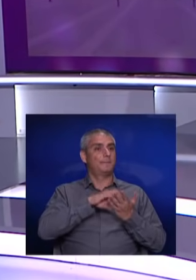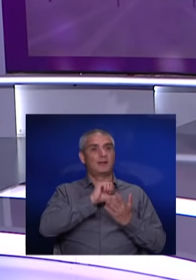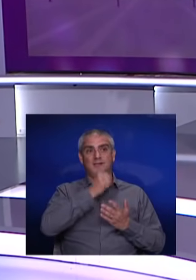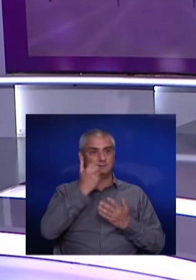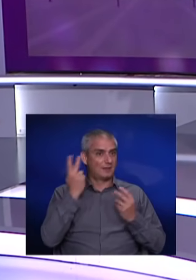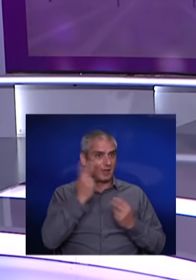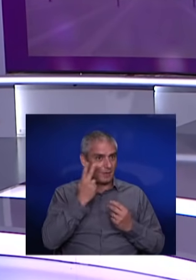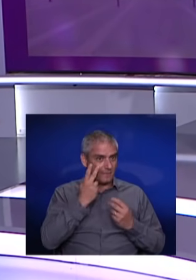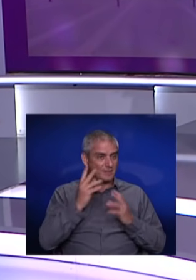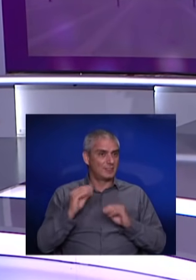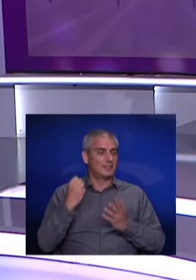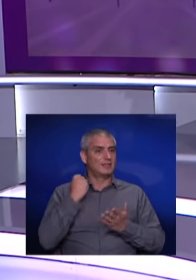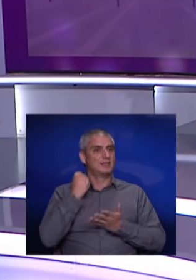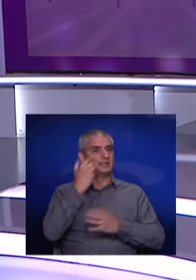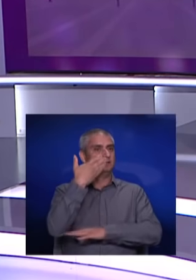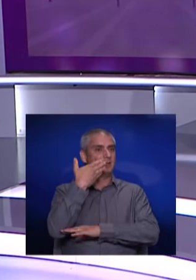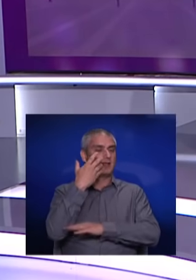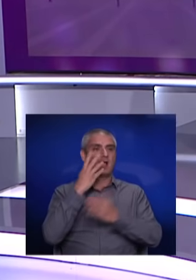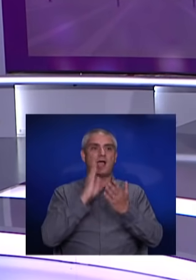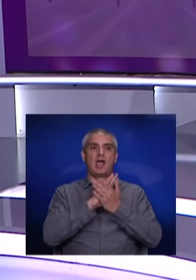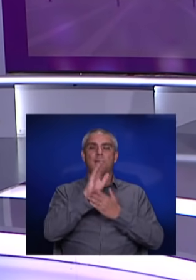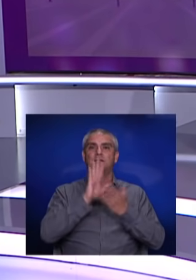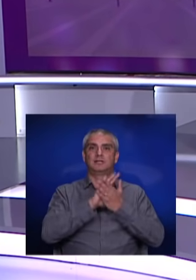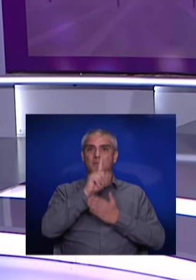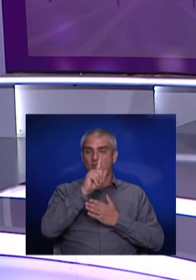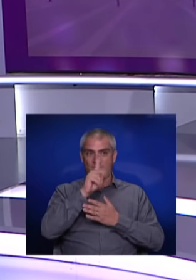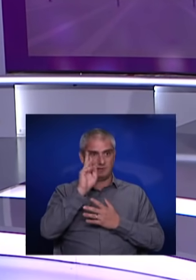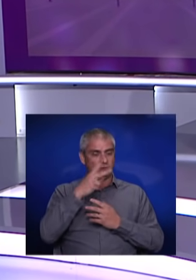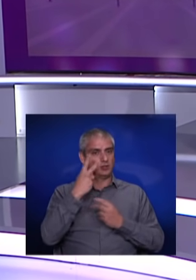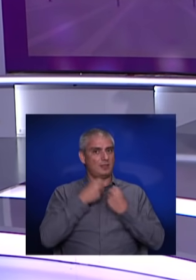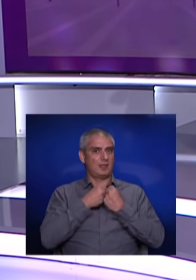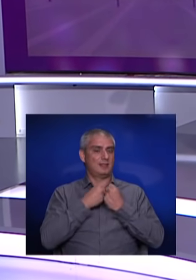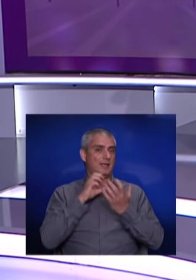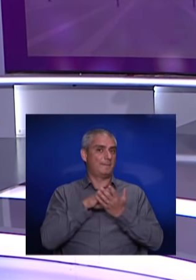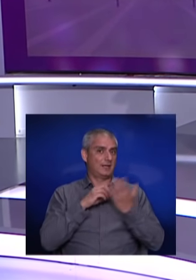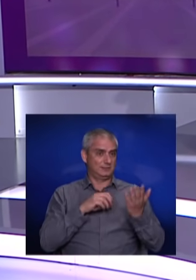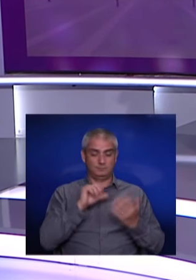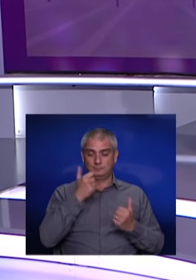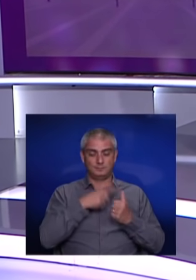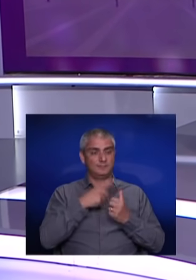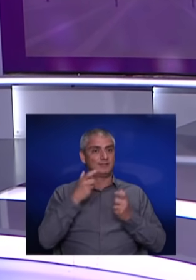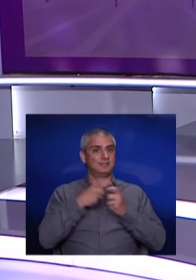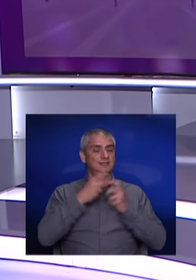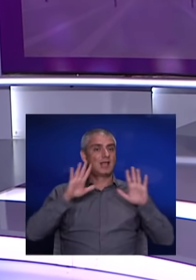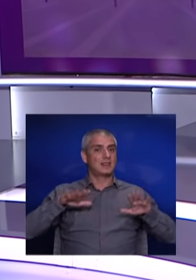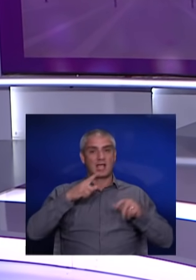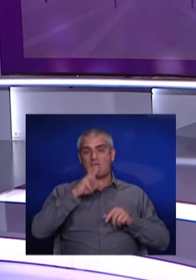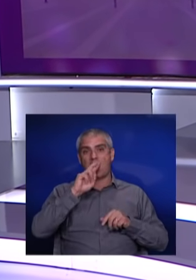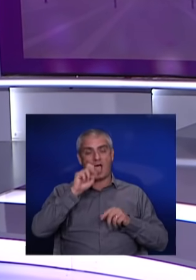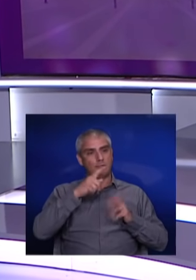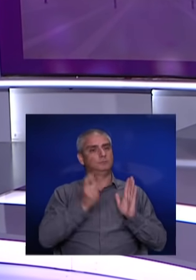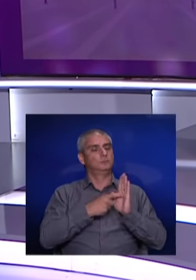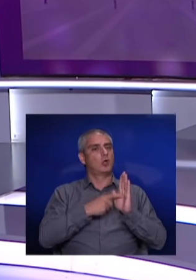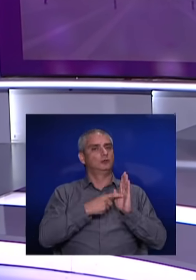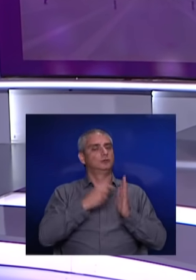כמובן העברת תקציב המדינה עד 14 בנובמבר. כאן יש שני אתגרים מרכזיים. ראשית, סיעת רע"מ דורשת את אישור תוכנית